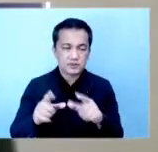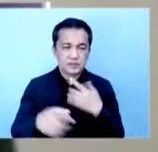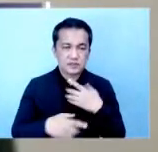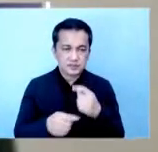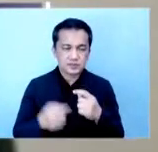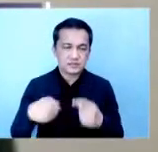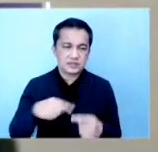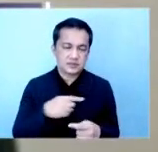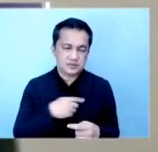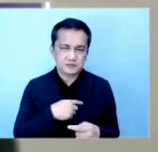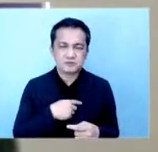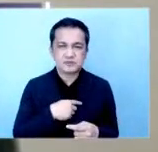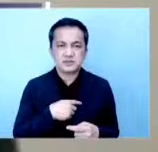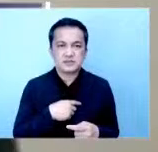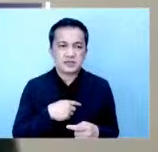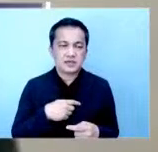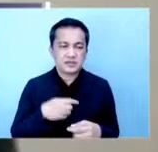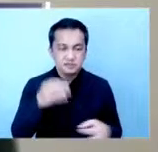judicial system.